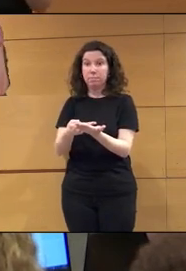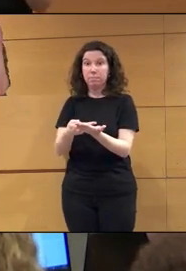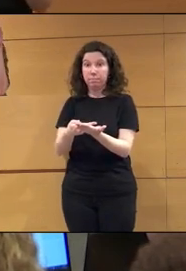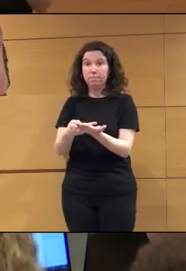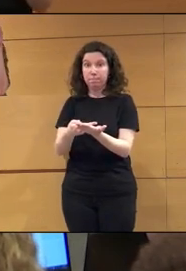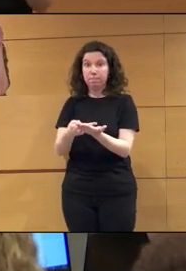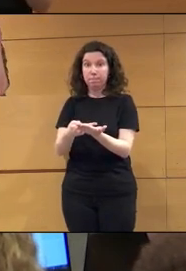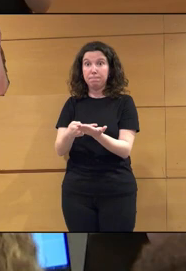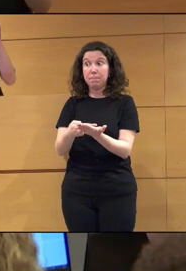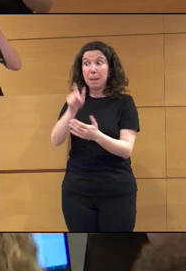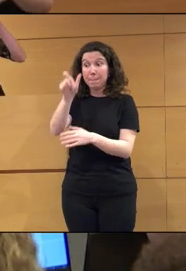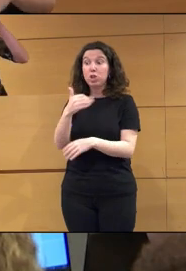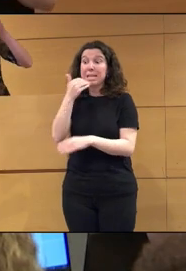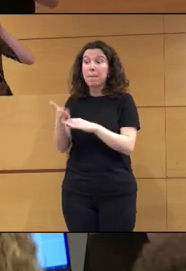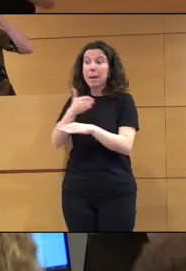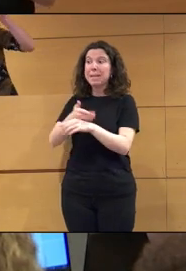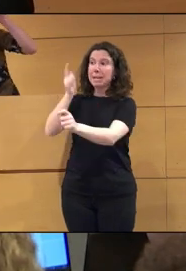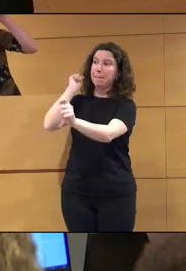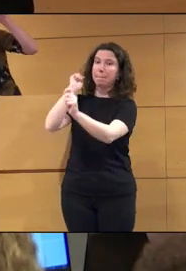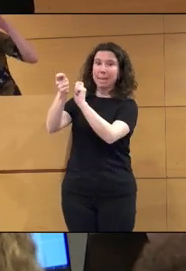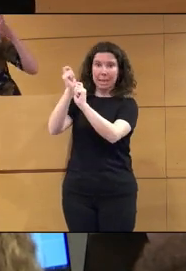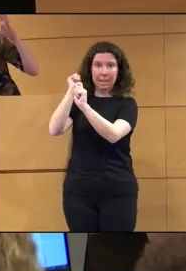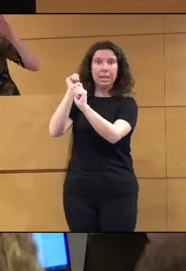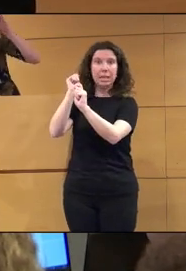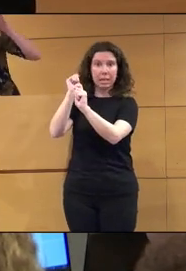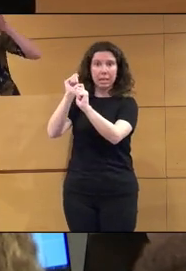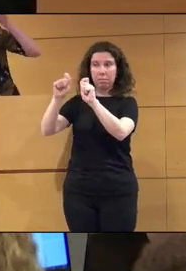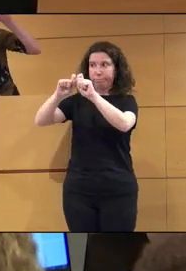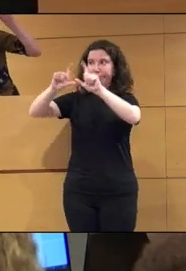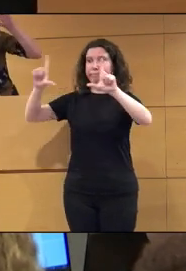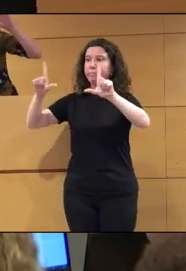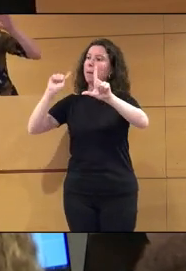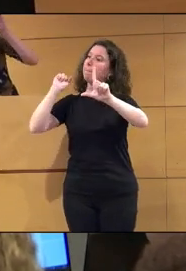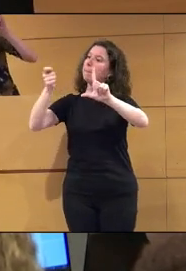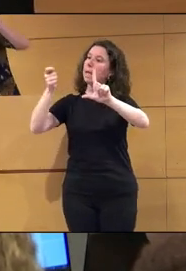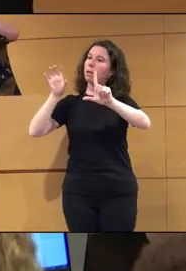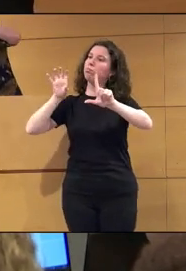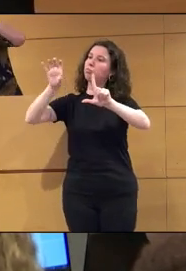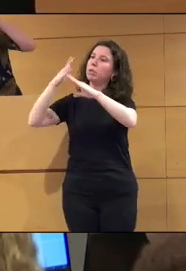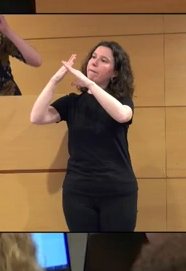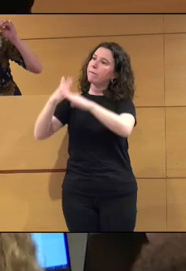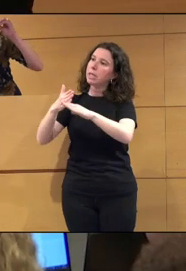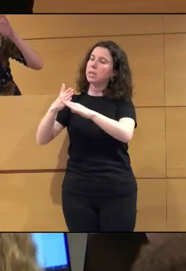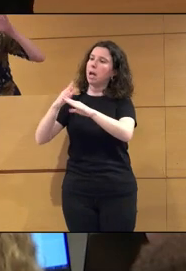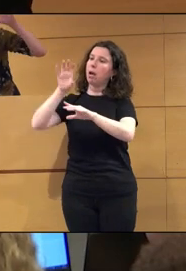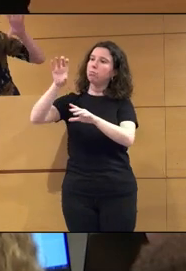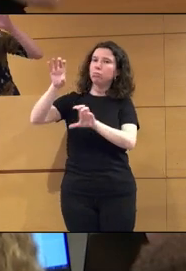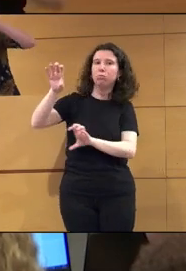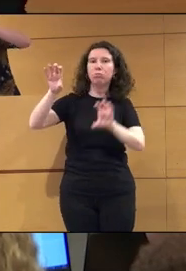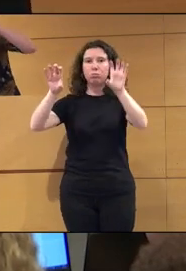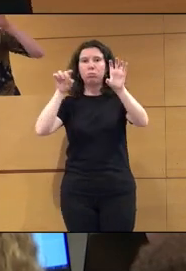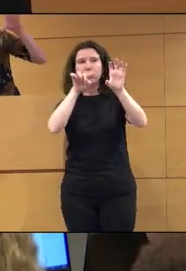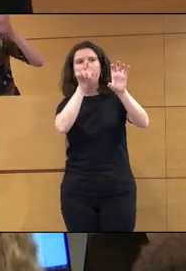que pot fer un pin i tu, no? I tu, no sé... La tens allà clavada junt amb la persona que parla per